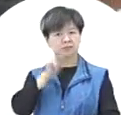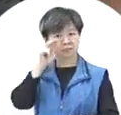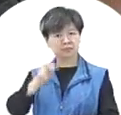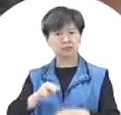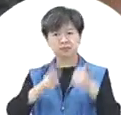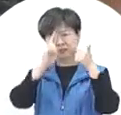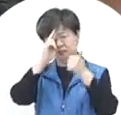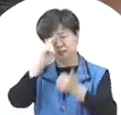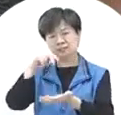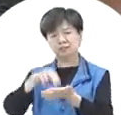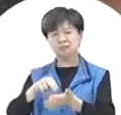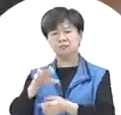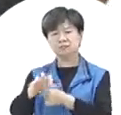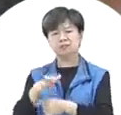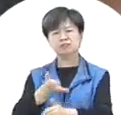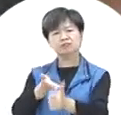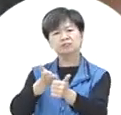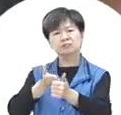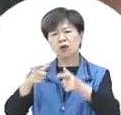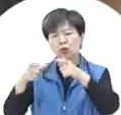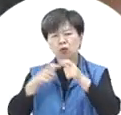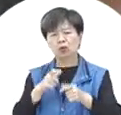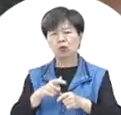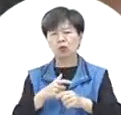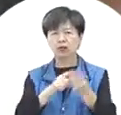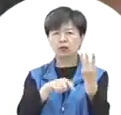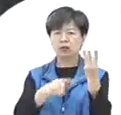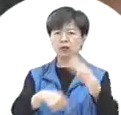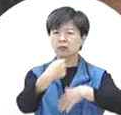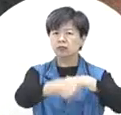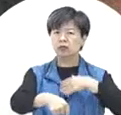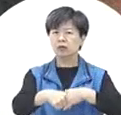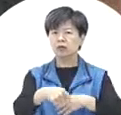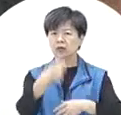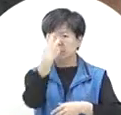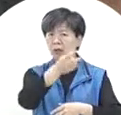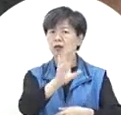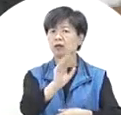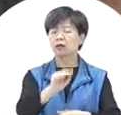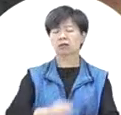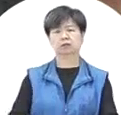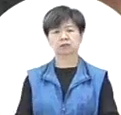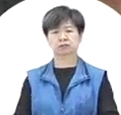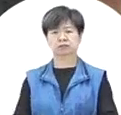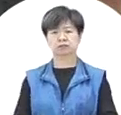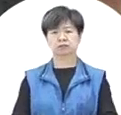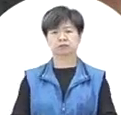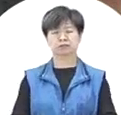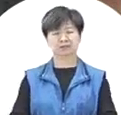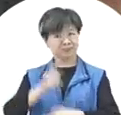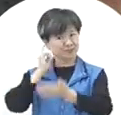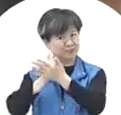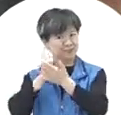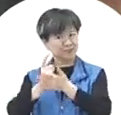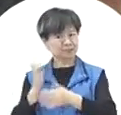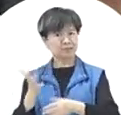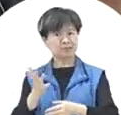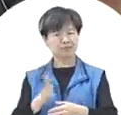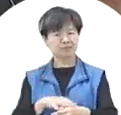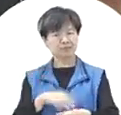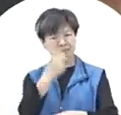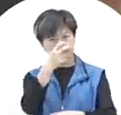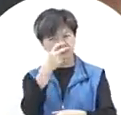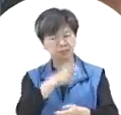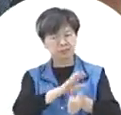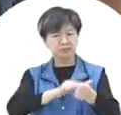糕。这三名伤者，你有没有去看过他们？ 有特别跟 五一劳动节才刚过、啊， 我们每天都有慰问。前面那